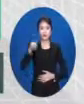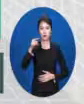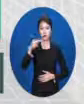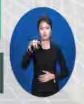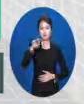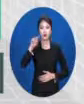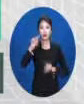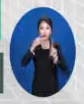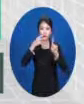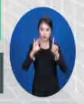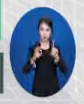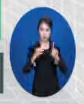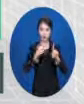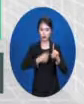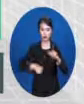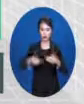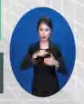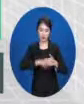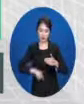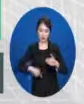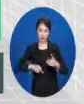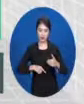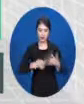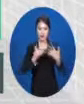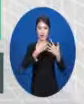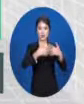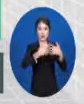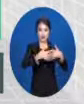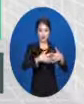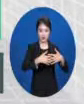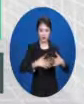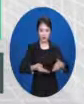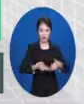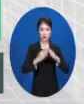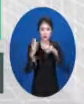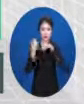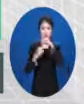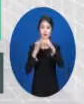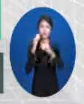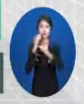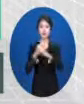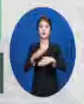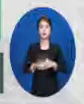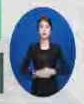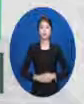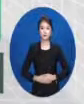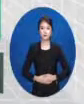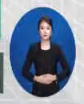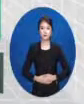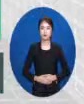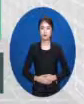동남구 원성일동 주민센터 내에 무인 민원 발급기가 설치되어 운영되고 있습니다.